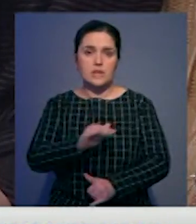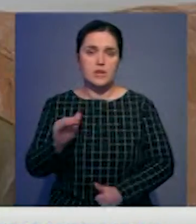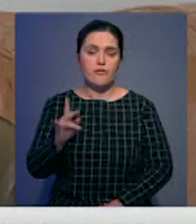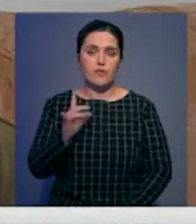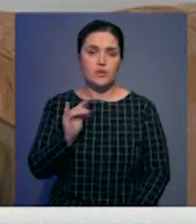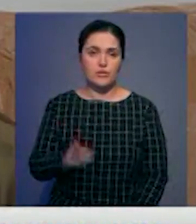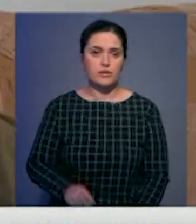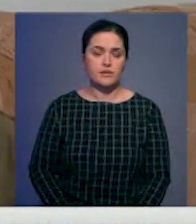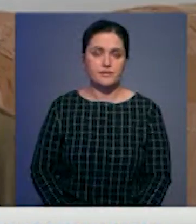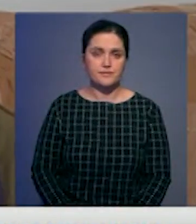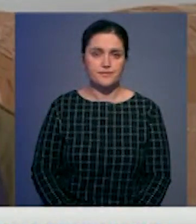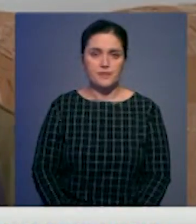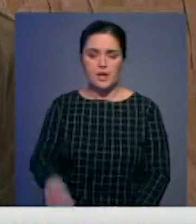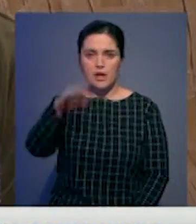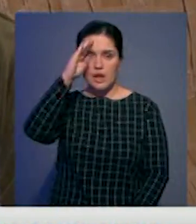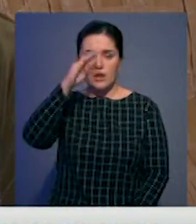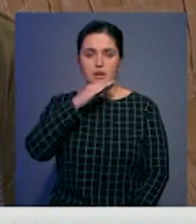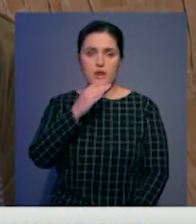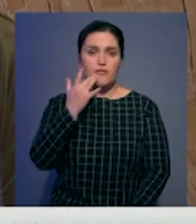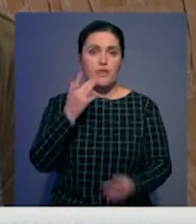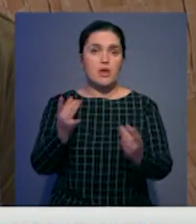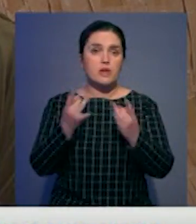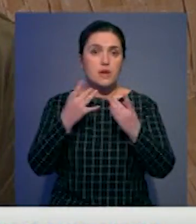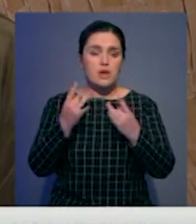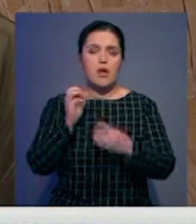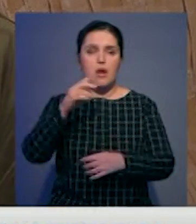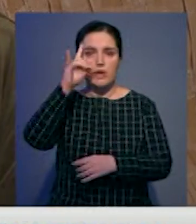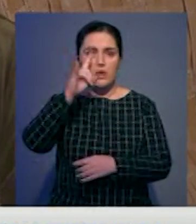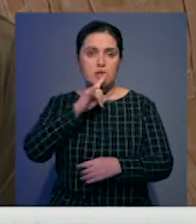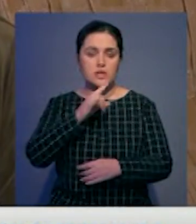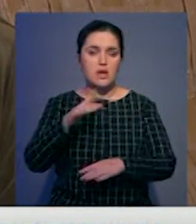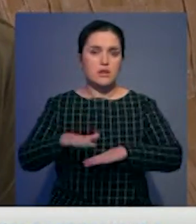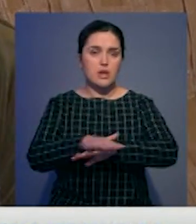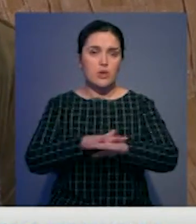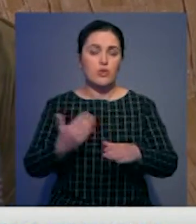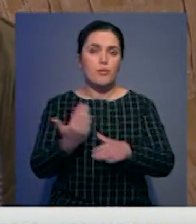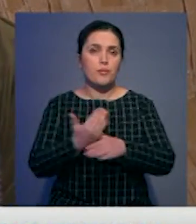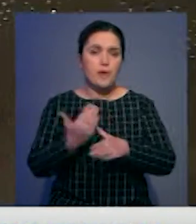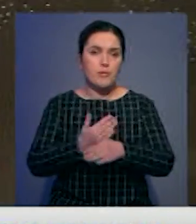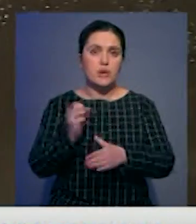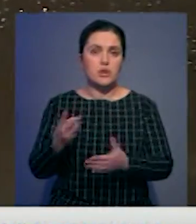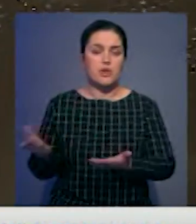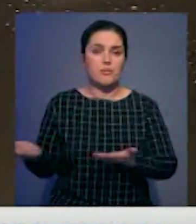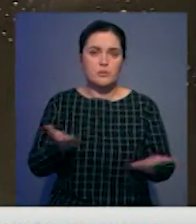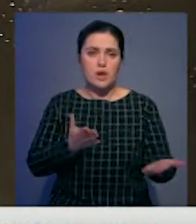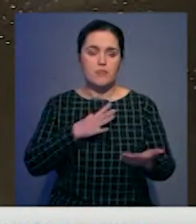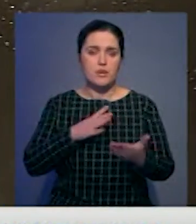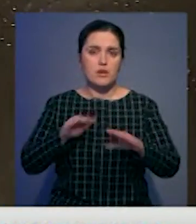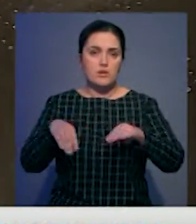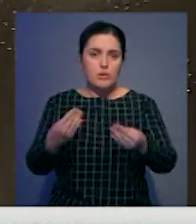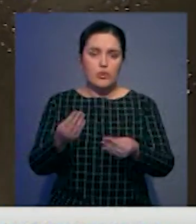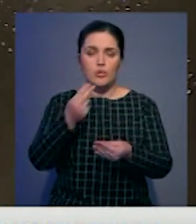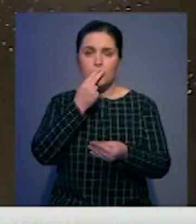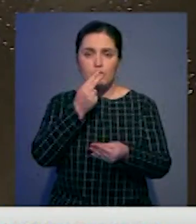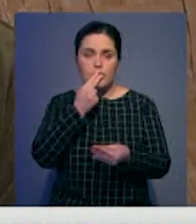внуки. Отец нам всегда рассказывал, как казахи помогали. Как хорошо они приняли нас, делились последним